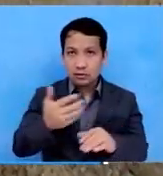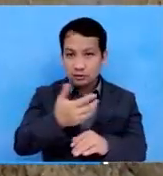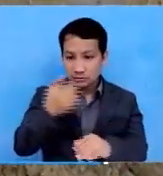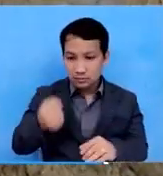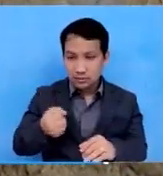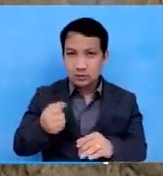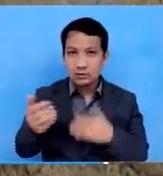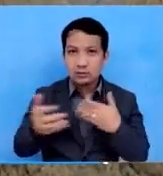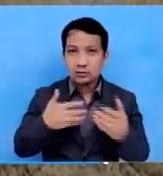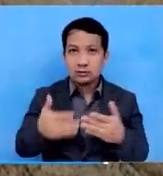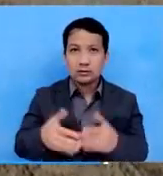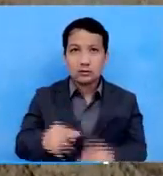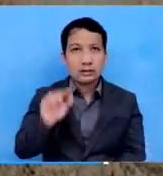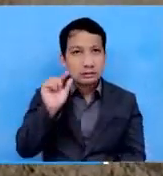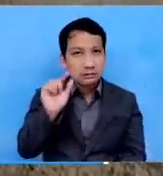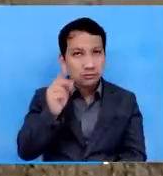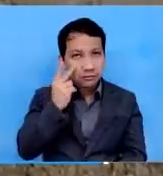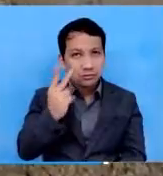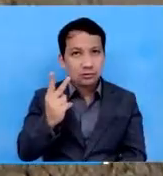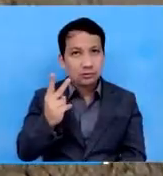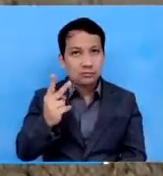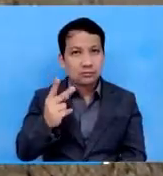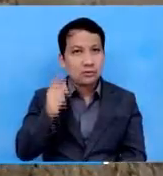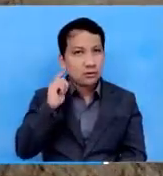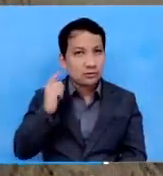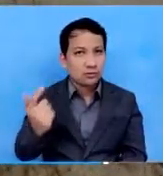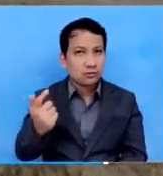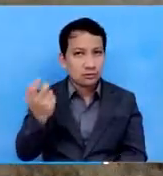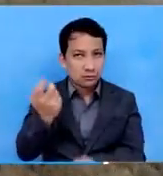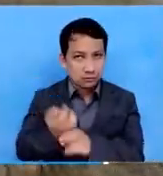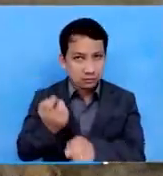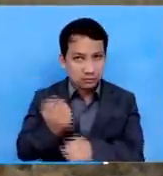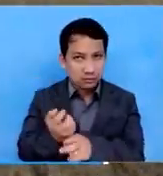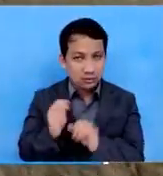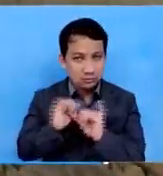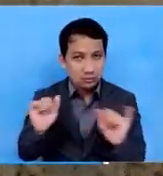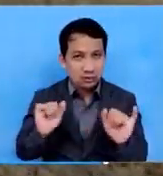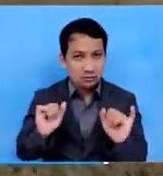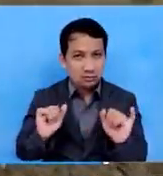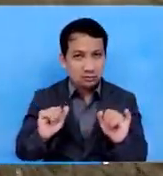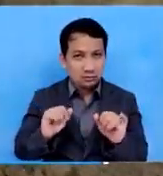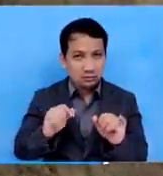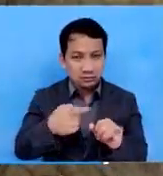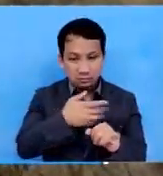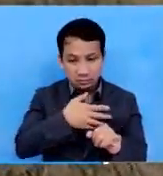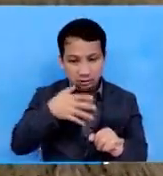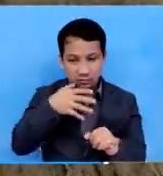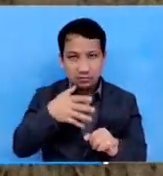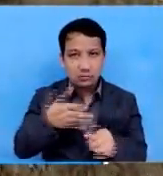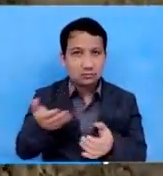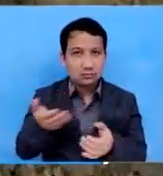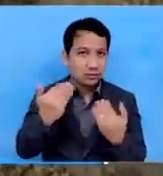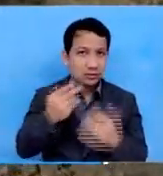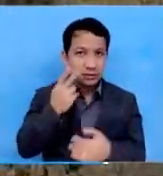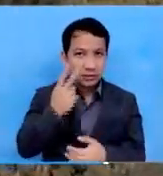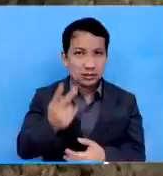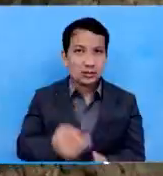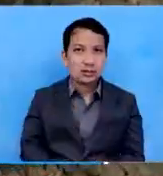kahit katiting na ginto. Pero gano'ng nga ba kahirap ito kumpara sa pagsasaka? Tara, alamin natin.